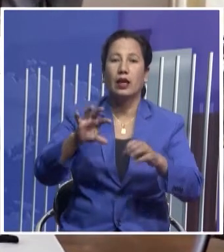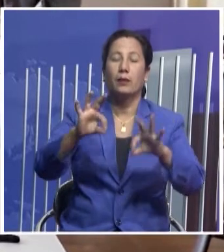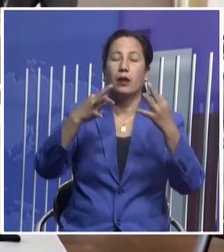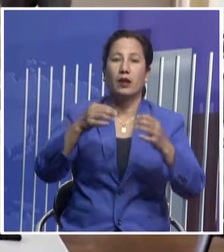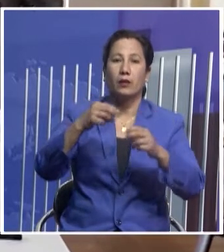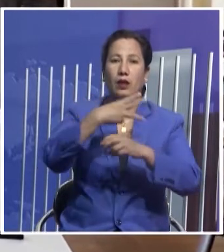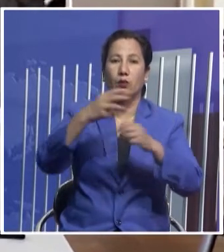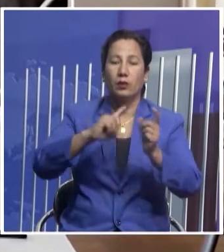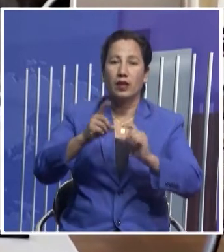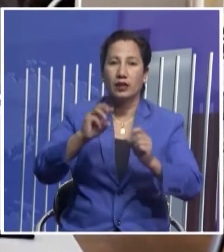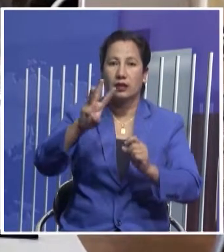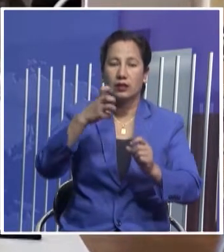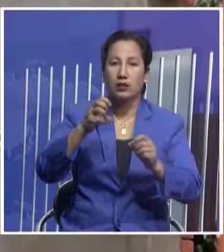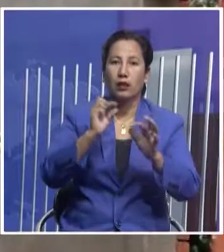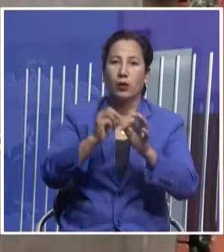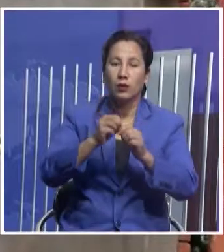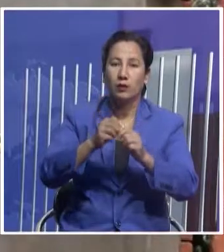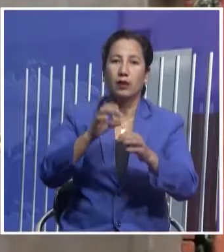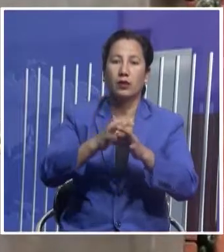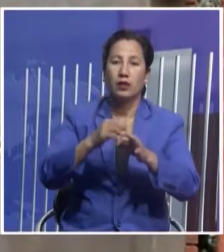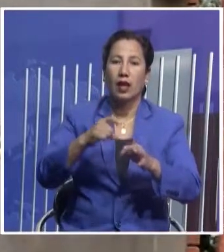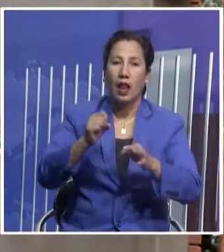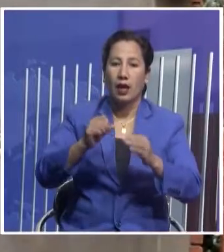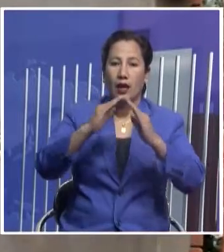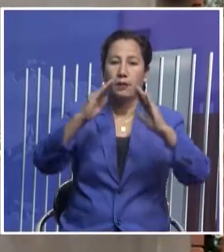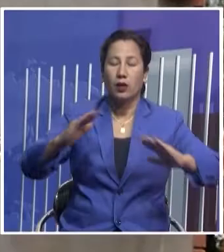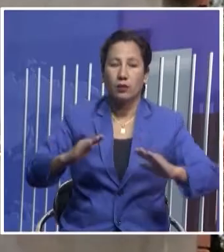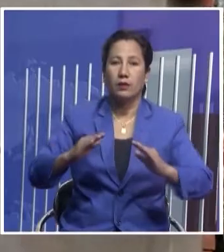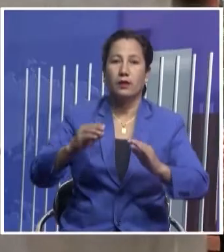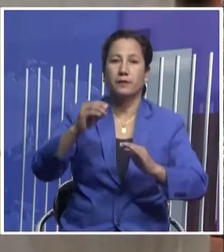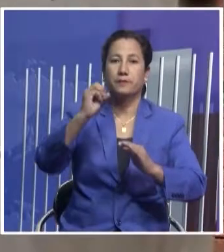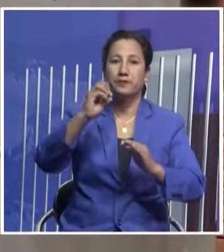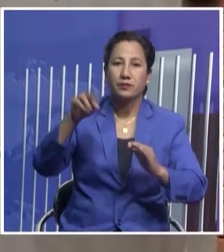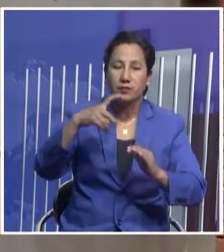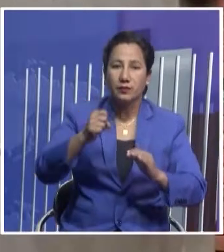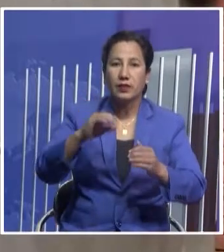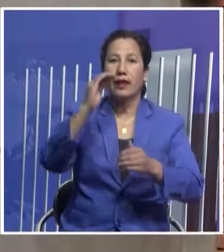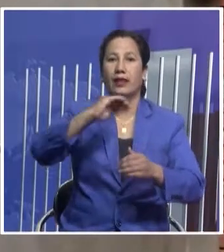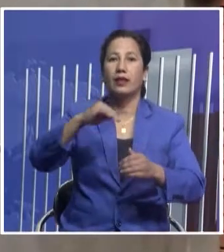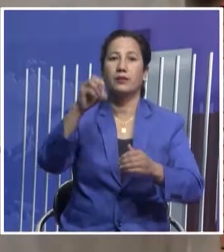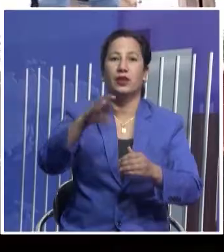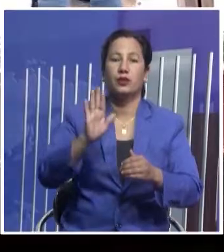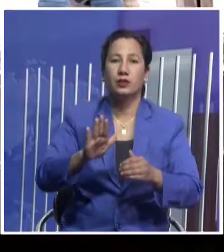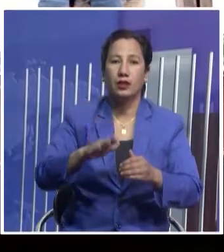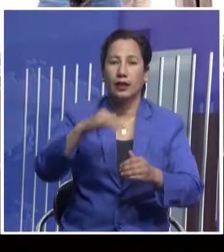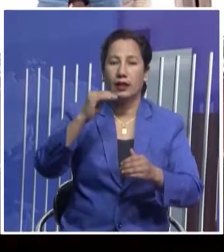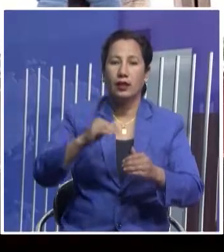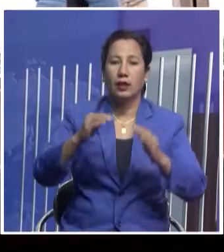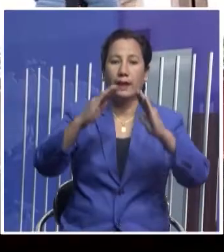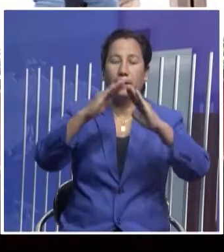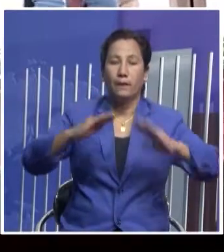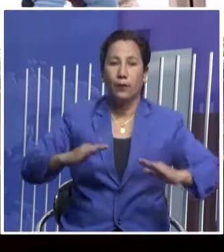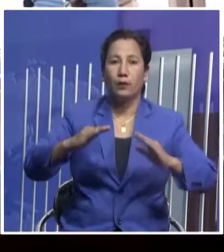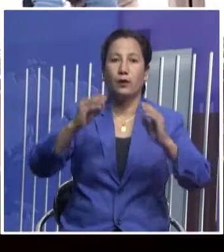उपमहानगरले 300 भन्दा बढी भवन निर्माण व्यवसायलाई भूकम्प प्रतिरोधी भवन निर्माण सम्बन्धी तालिम दिइसकेको छ। भूकम्प प्रतिरोधी